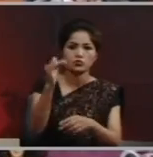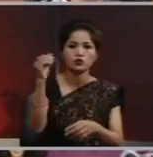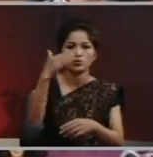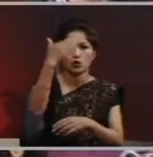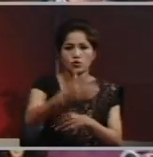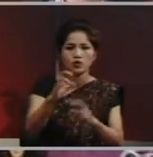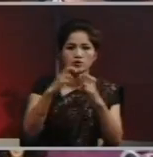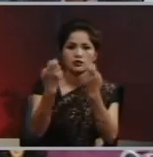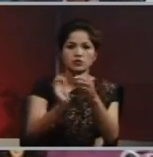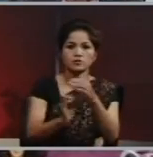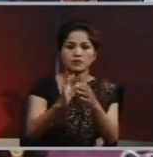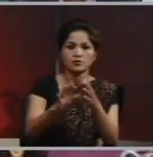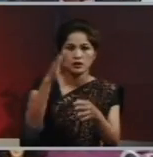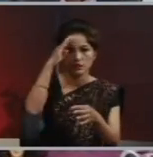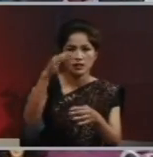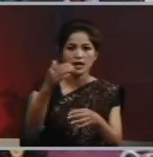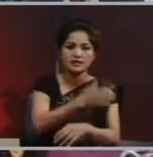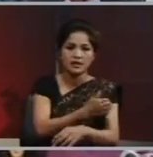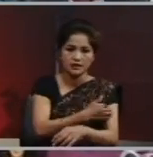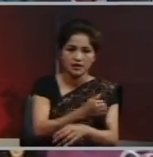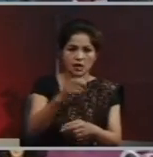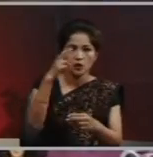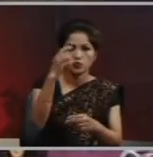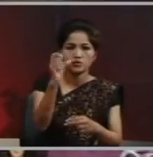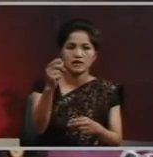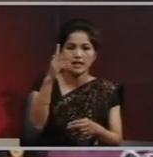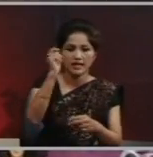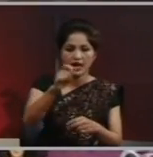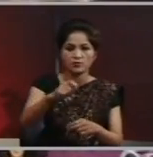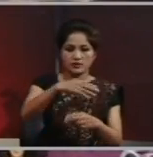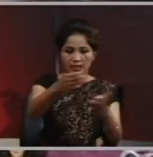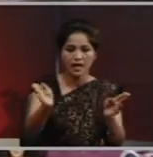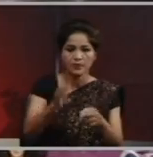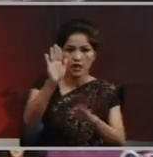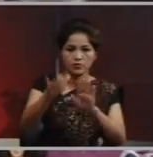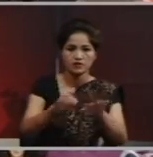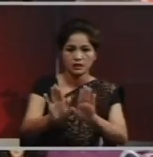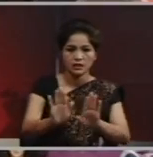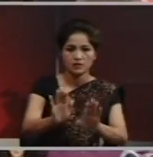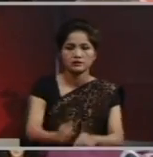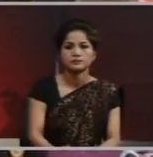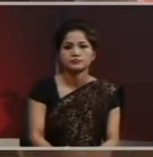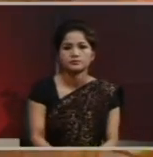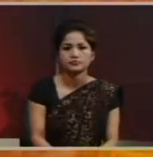रोक्न संसदीय समितिद्वारा सरकारको ध्यानाकर्षण। दोषीलाई कानुनी दायरामा ल्याउन निर्देशन।